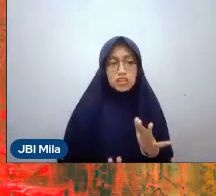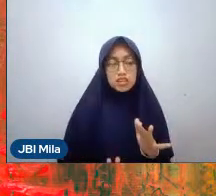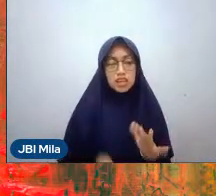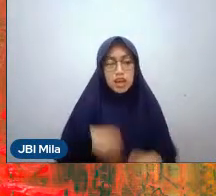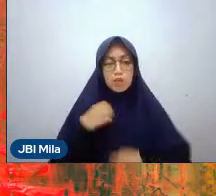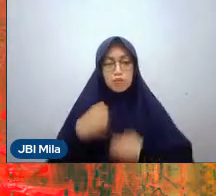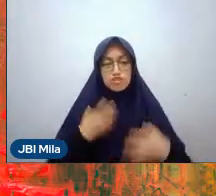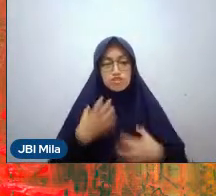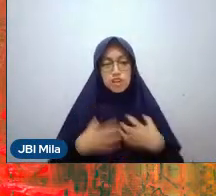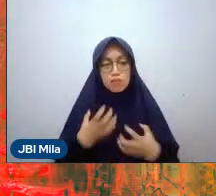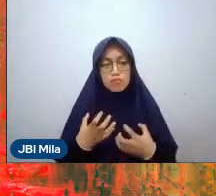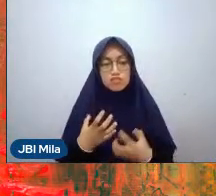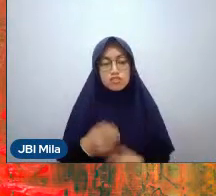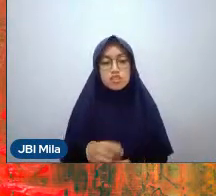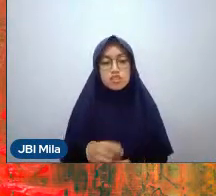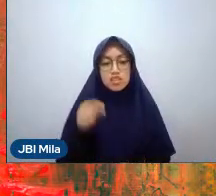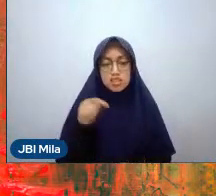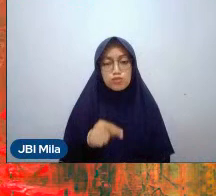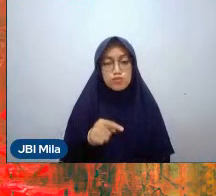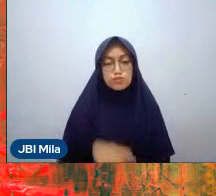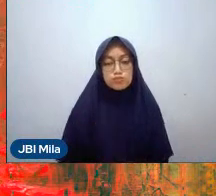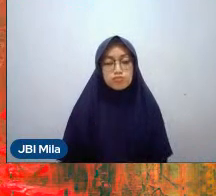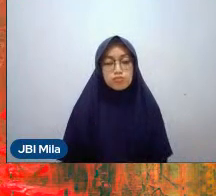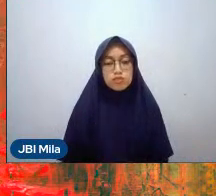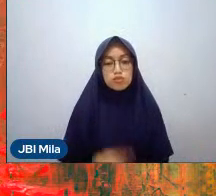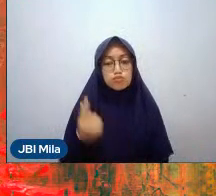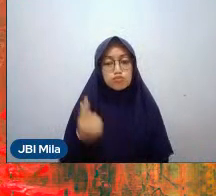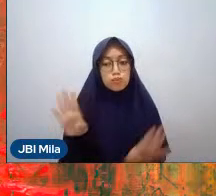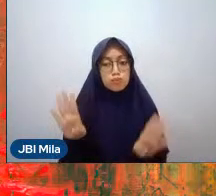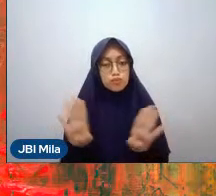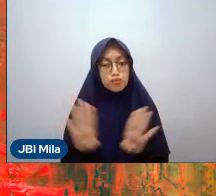yang muncul tersebut. Oke,